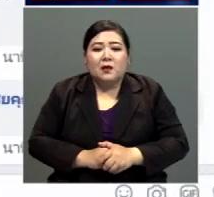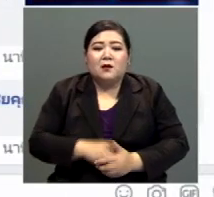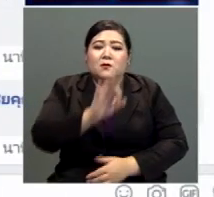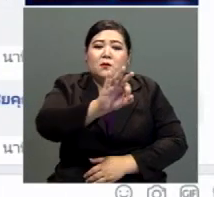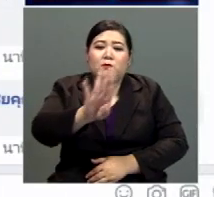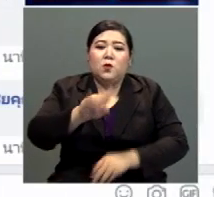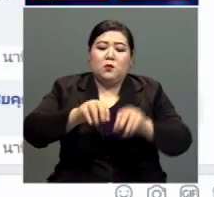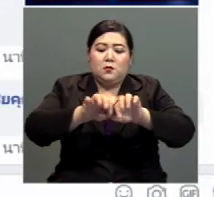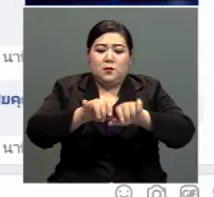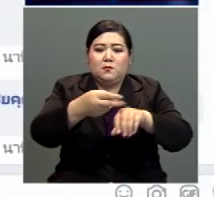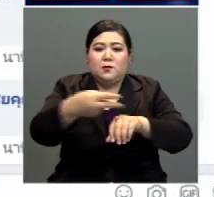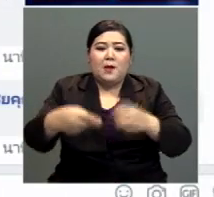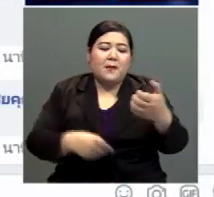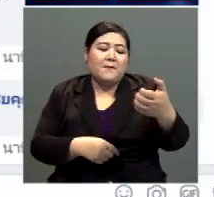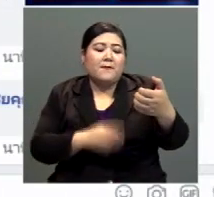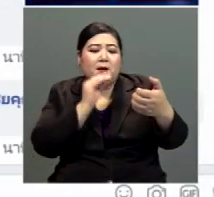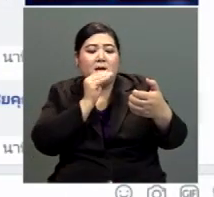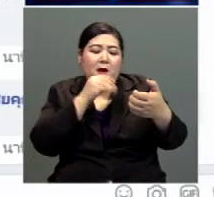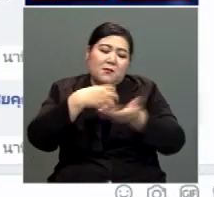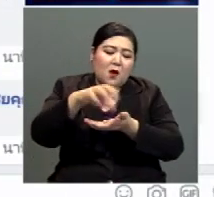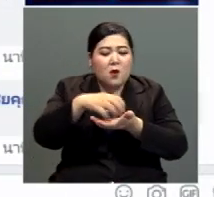เมษายนที่ผ่านมาแต่ประเด็นที่หลายคนเป็นห่วงก็คือนโยบายของในแทนเค้าได้มีโรงพยาบาลให้รักษากรณีถ้าอาการไม่หนักก็คือจะต้องรักษาตัวเองอยู่ที่บ้านส่งยามาให้กินยาดูแลตามอาการแล้วหมอก็ไม่ได้เดินทางมาดูแลที่บ้านอีกด้วยหลังจากที่โพสต์ข้อความลงในFacebookแบบนี้นะคะหลายคนก็ต้องวนใจว่าแล้วรัฐบาลไทยจะเข้าไปดูแลช่วยเหลืออย่างไรได้บ้างหลักสูตรสถานเอกอัครราชทูตณกรุงเฮกก็ได้ติดต่อทางโทรศัพท์ค่ะไปสอบถามรายละเอียดต่างๆนะคะแล้วก็ความต้องการเกี่ยวกับความช่วยเหลือที่สถานเอกอัครราชทูตสามารถทำให้ได้จากการพูดคุยก็ได้รับแจ้งนะคะว่าผู้ติดเชื้อรา